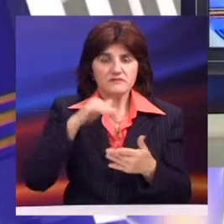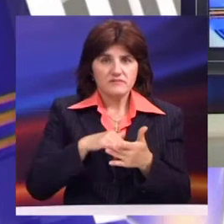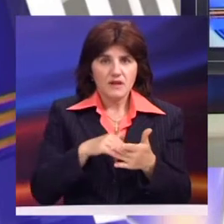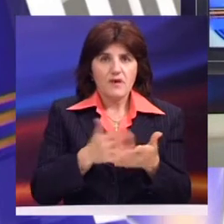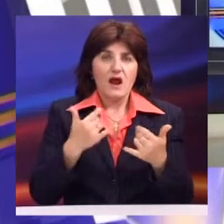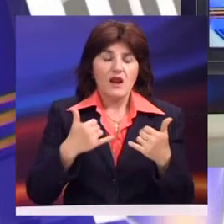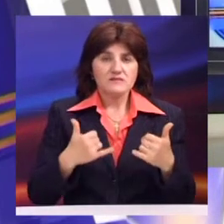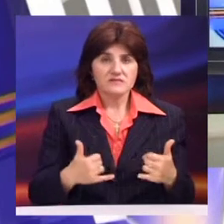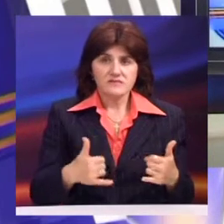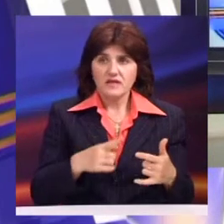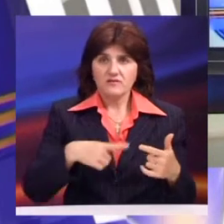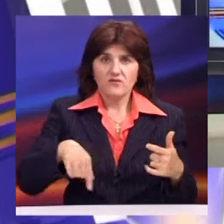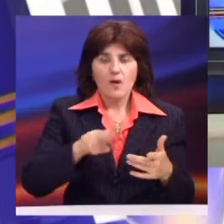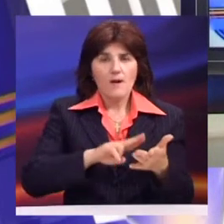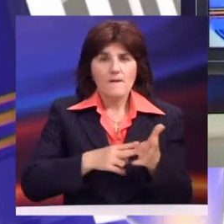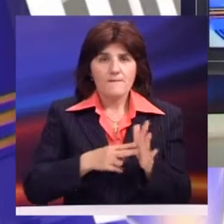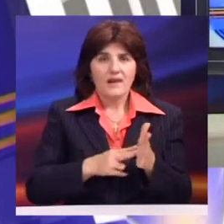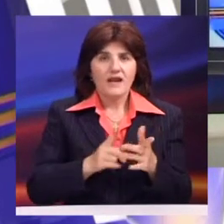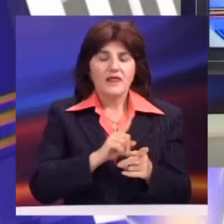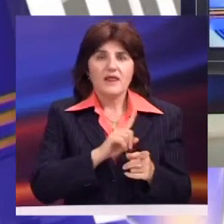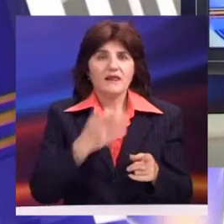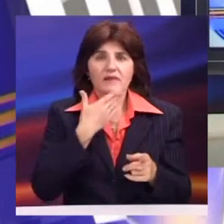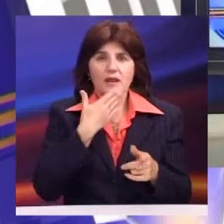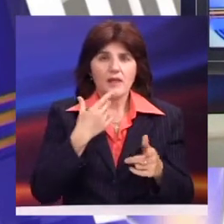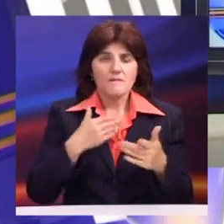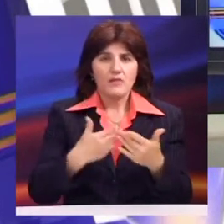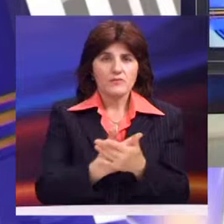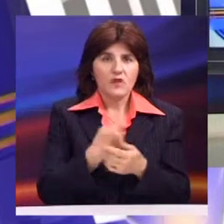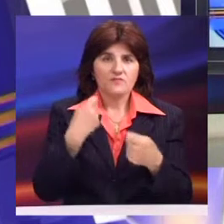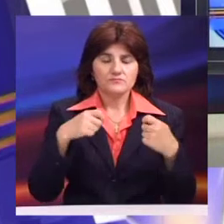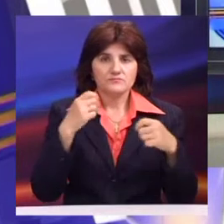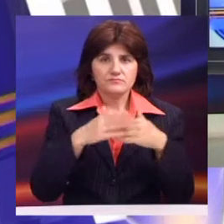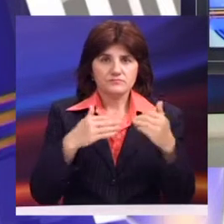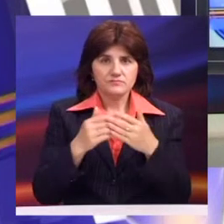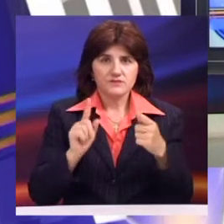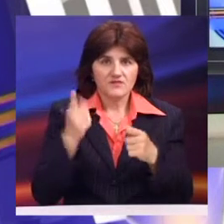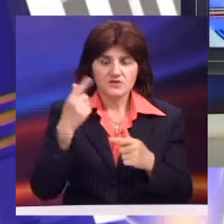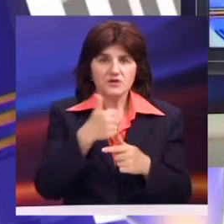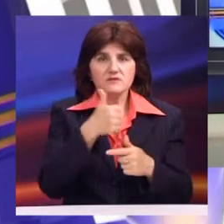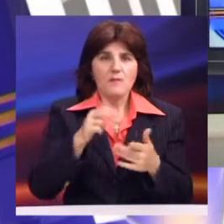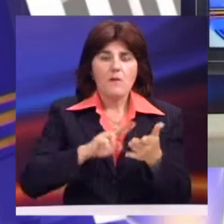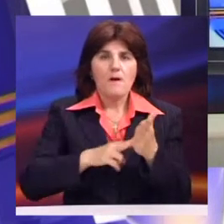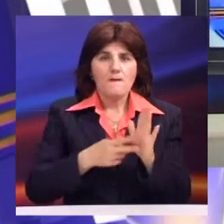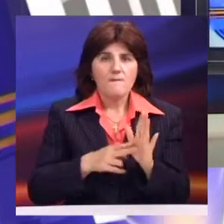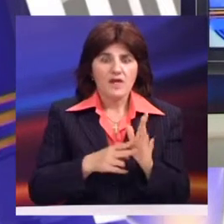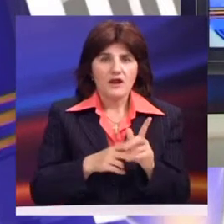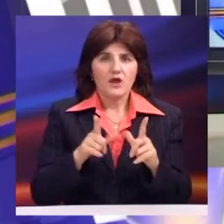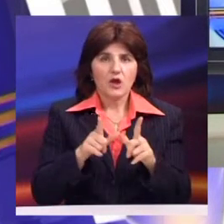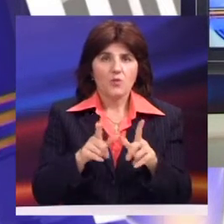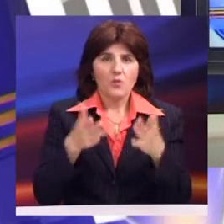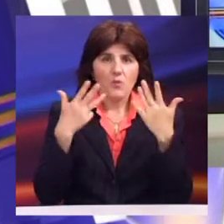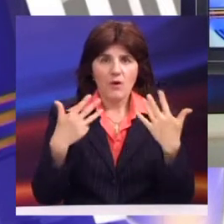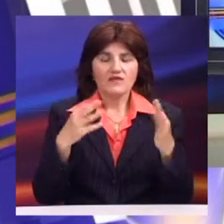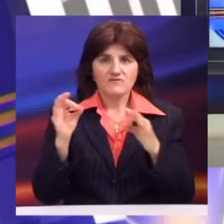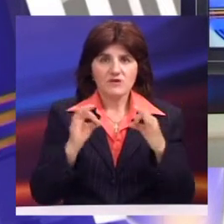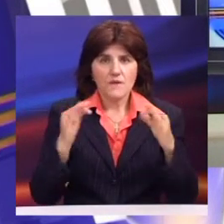ostati, jer se za sada ni u urbanističkim planovima ne pojavljuje izgradnja novih stambenih naselja, već se sve planira i realizuje